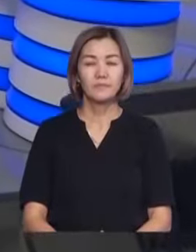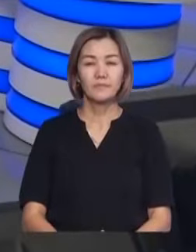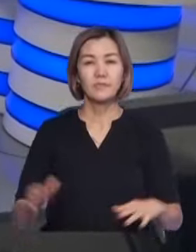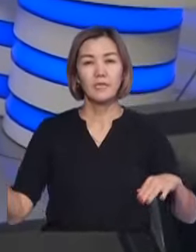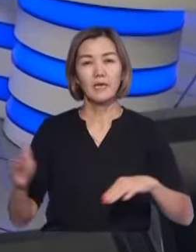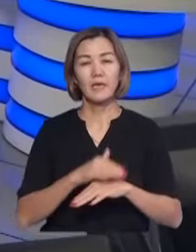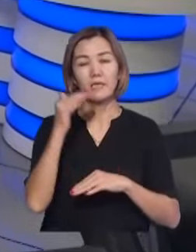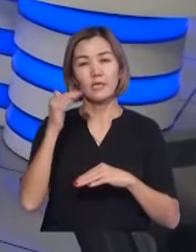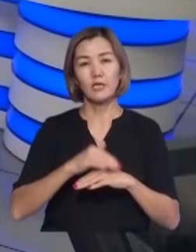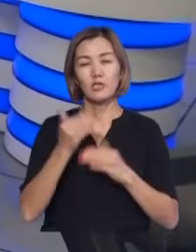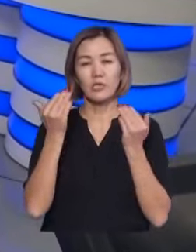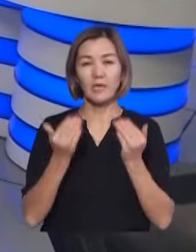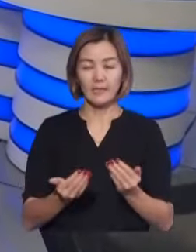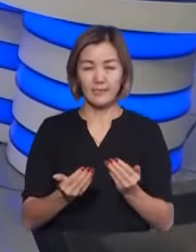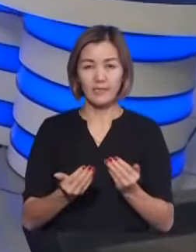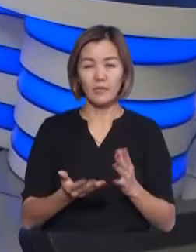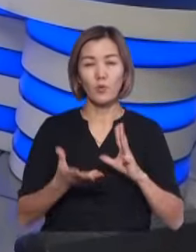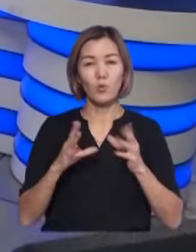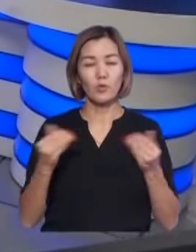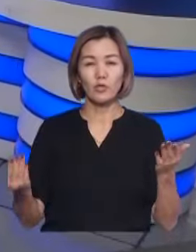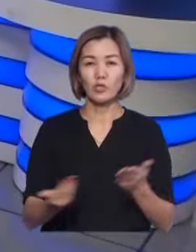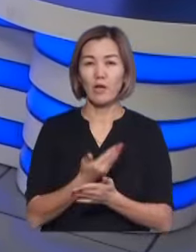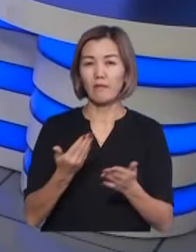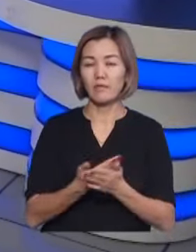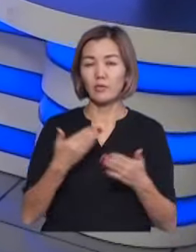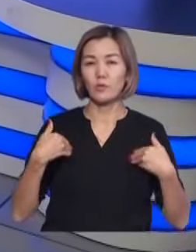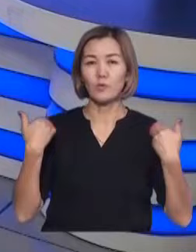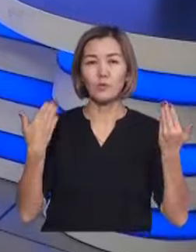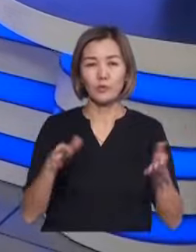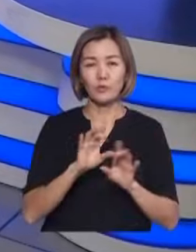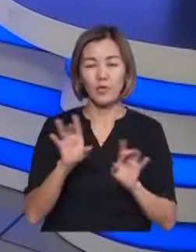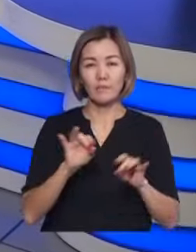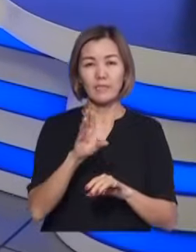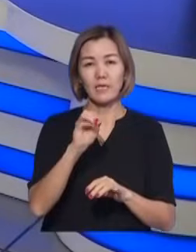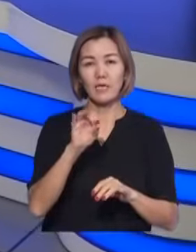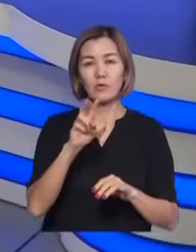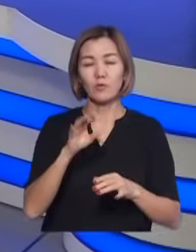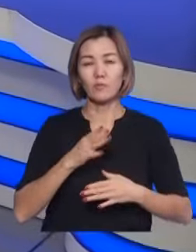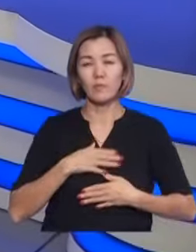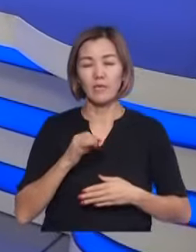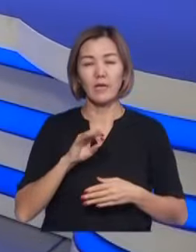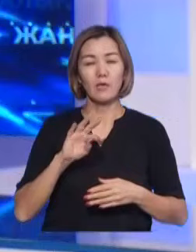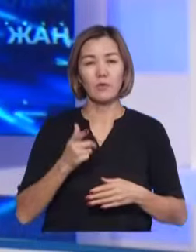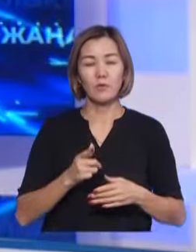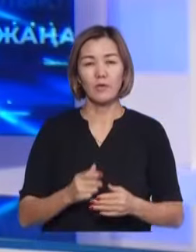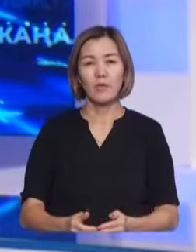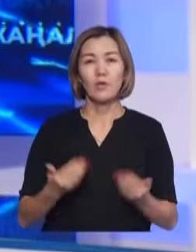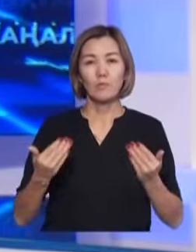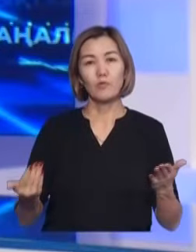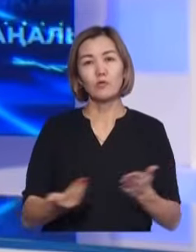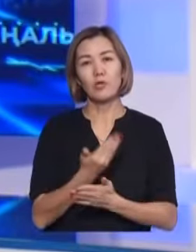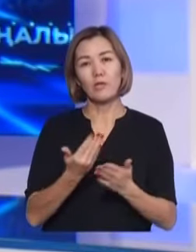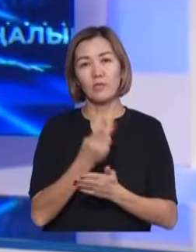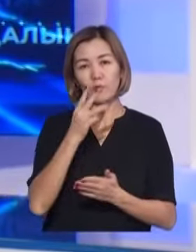Қайырлы кеш, қымбатты көрермен, тікелей эфирде қорытынды жаңалықтар. Жариялаушы Ернұр Медет, сурда аудармада Айгүл Жұмашқызы.